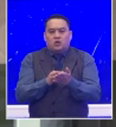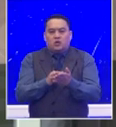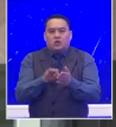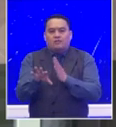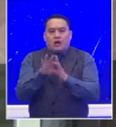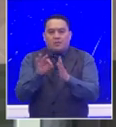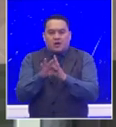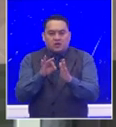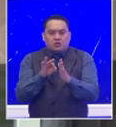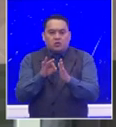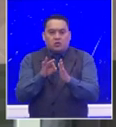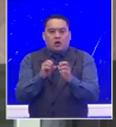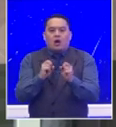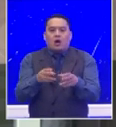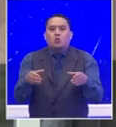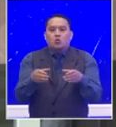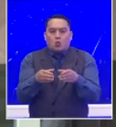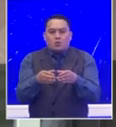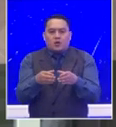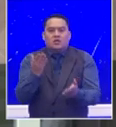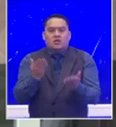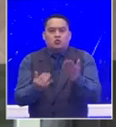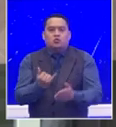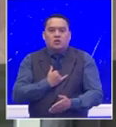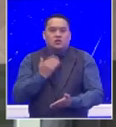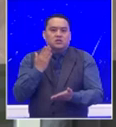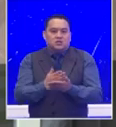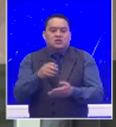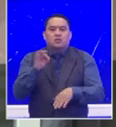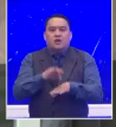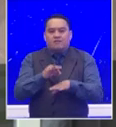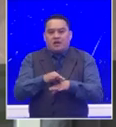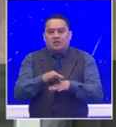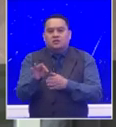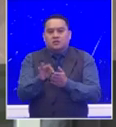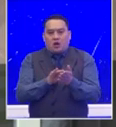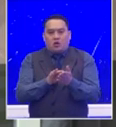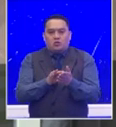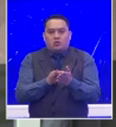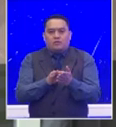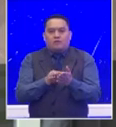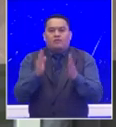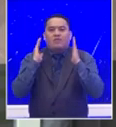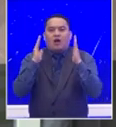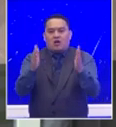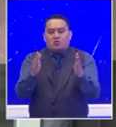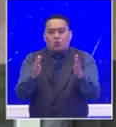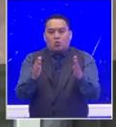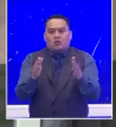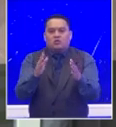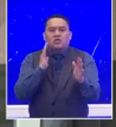определяют категорию пациентов, к какой группе относятся, если у нас есть инфекционные заболевания. Сразу же пациенты, не ходя в коридоре, не